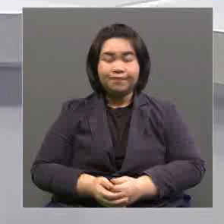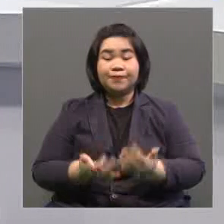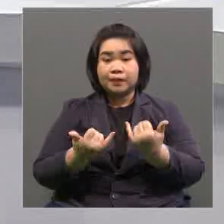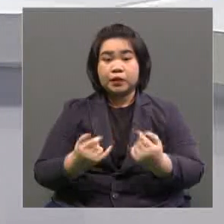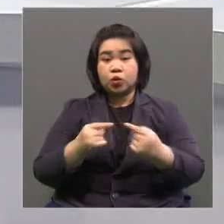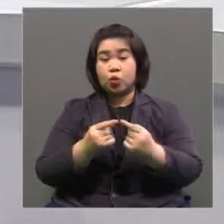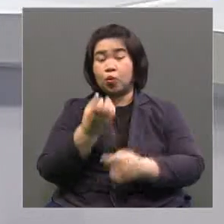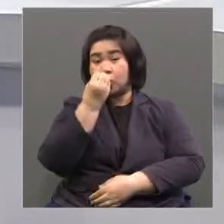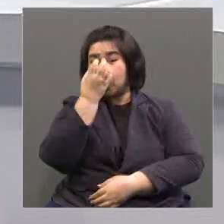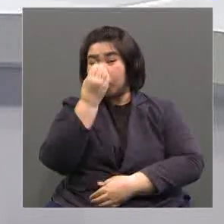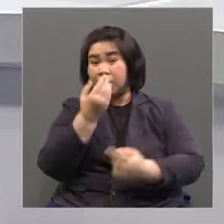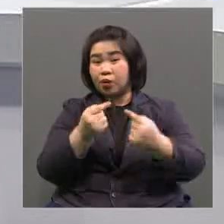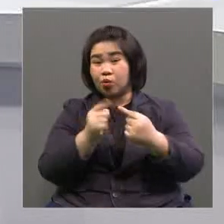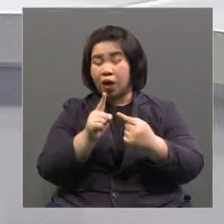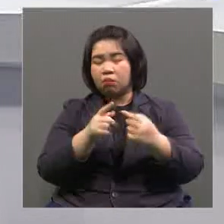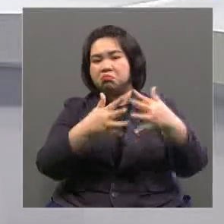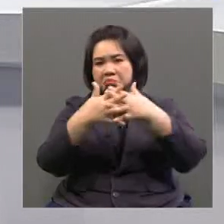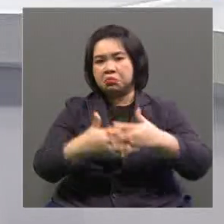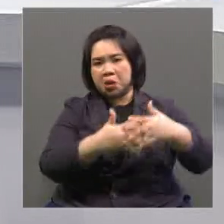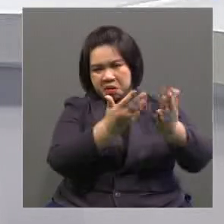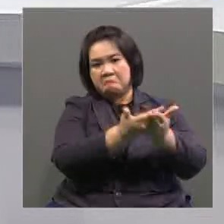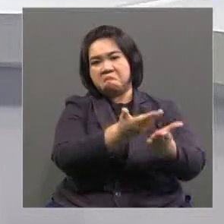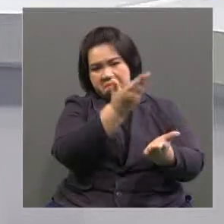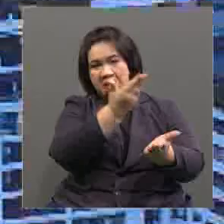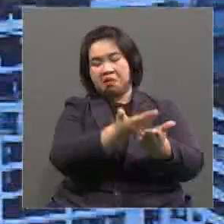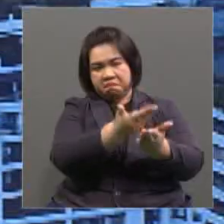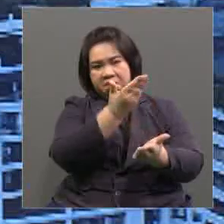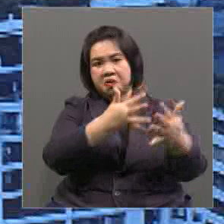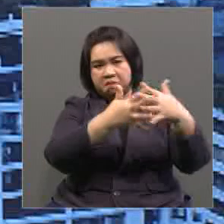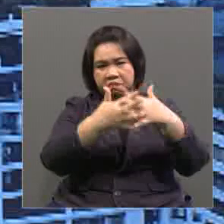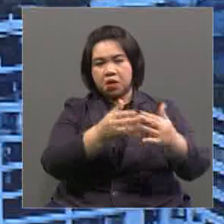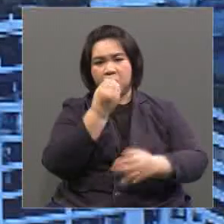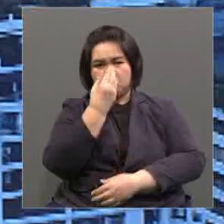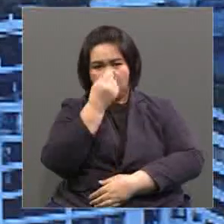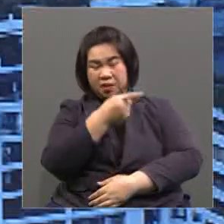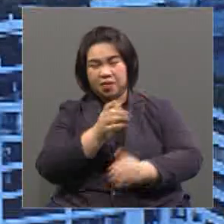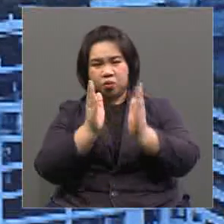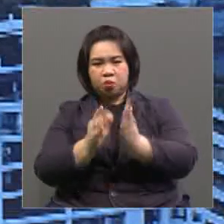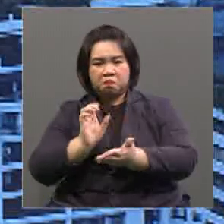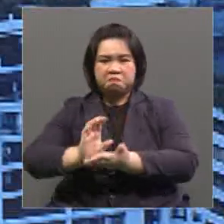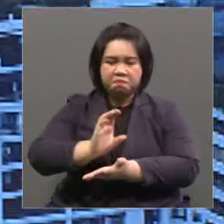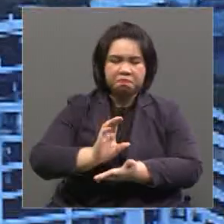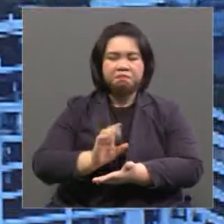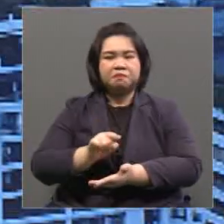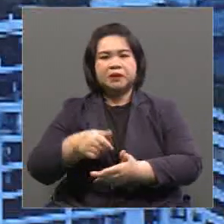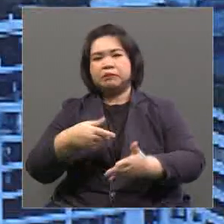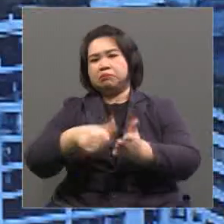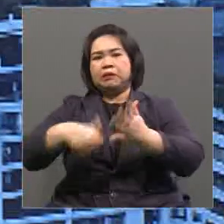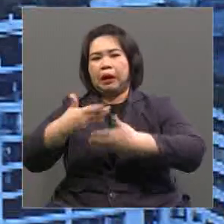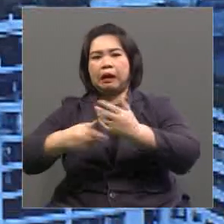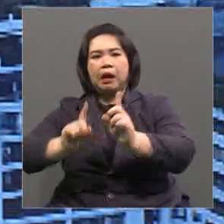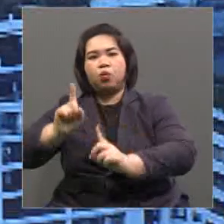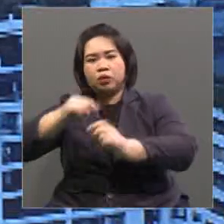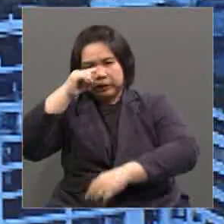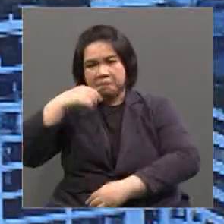ขณะที่อัตราดอกเบี้ยของสหรัฐอยู่ในระดับสูงนะครับก็ถือว่าเป็นปัจจัยหลักครับที่ทำให้นนักลงทุนต่างชาตินั้นขายออกหุ้น